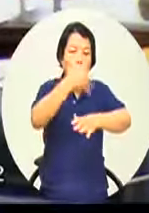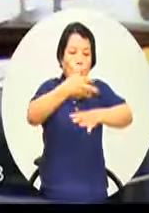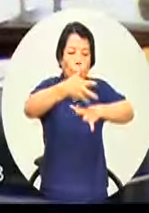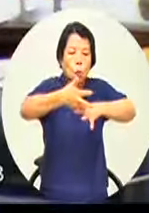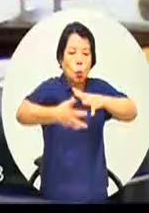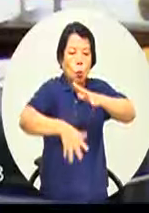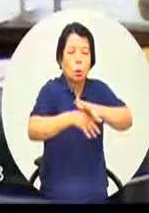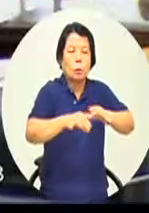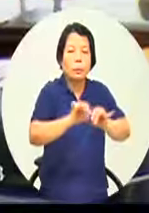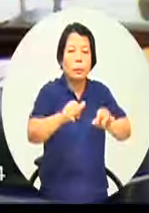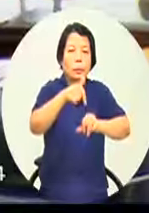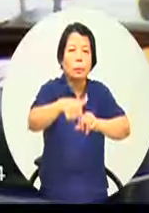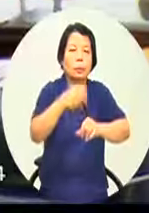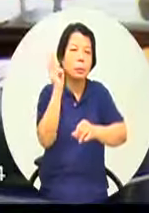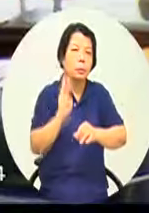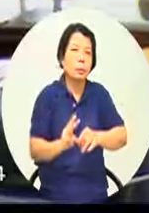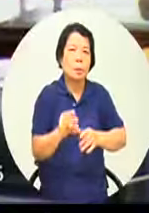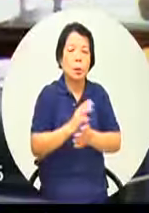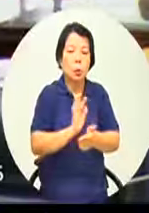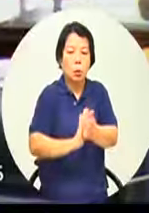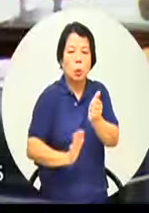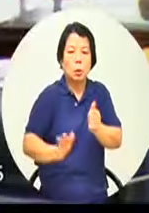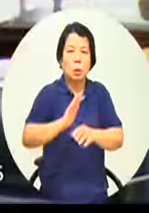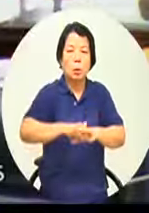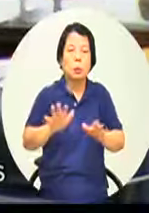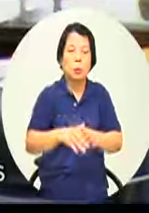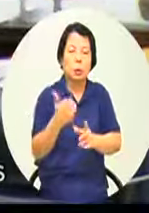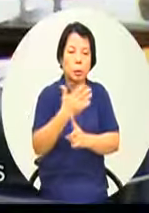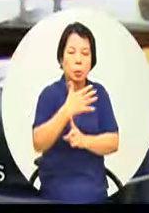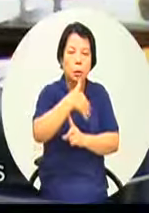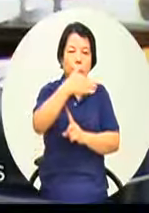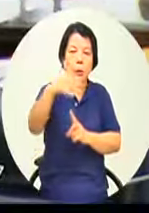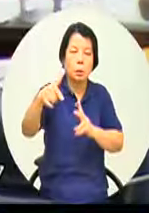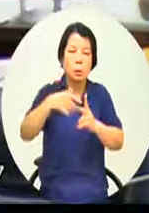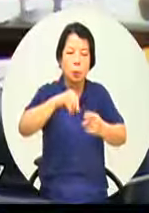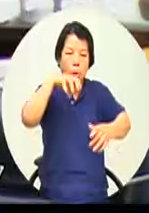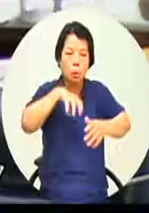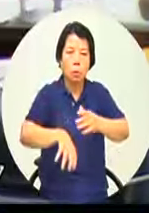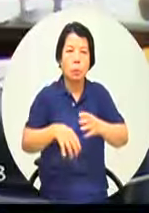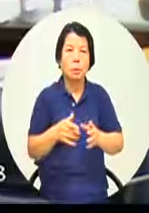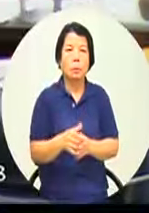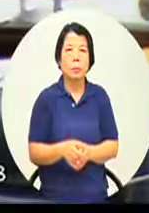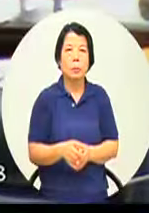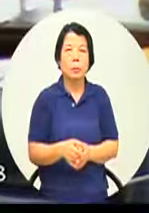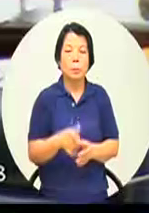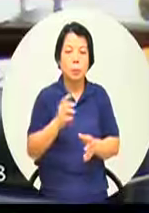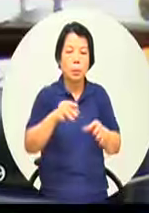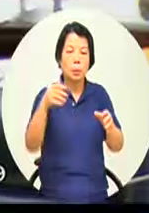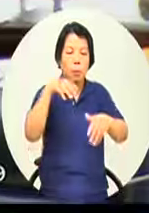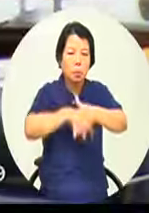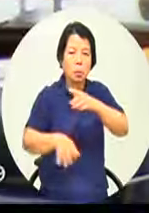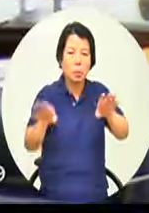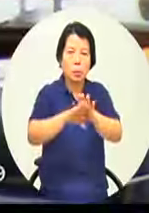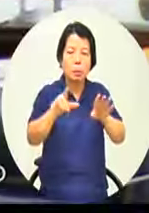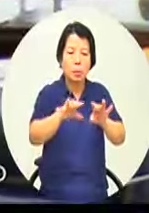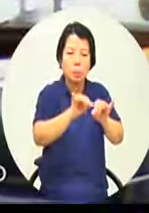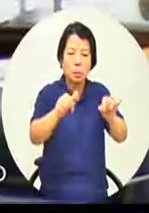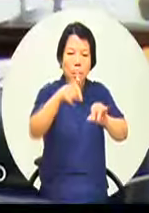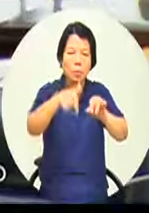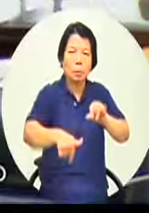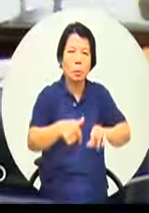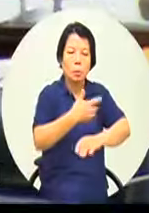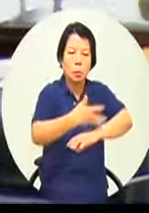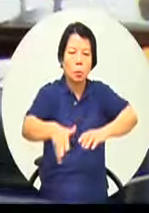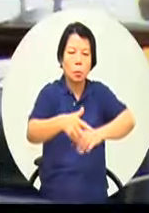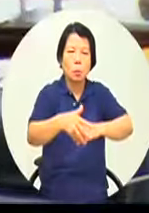水，也会影响。我知道旗山也好，或者是在里面的那个内蒙那边，地下的水系非常